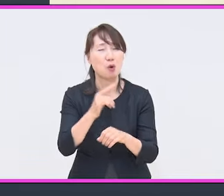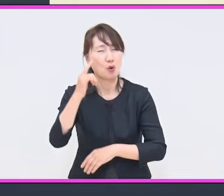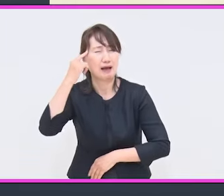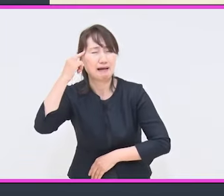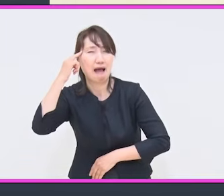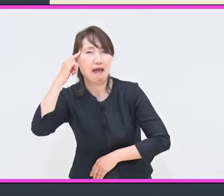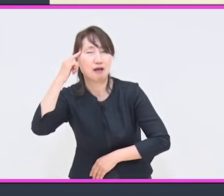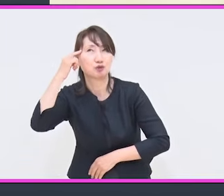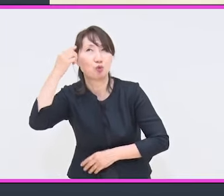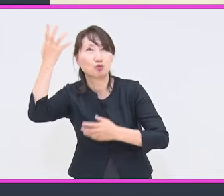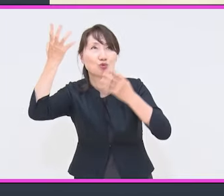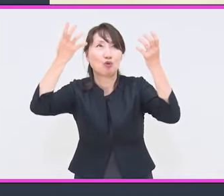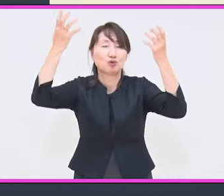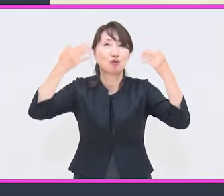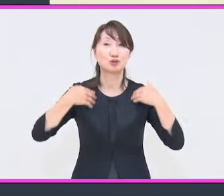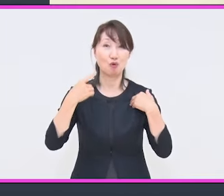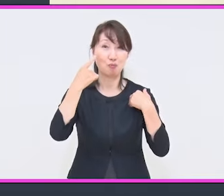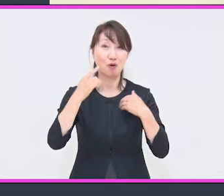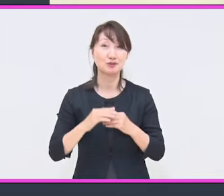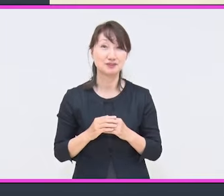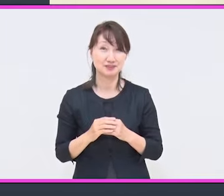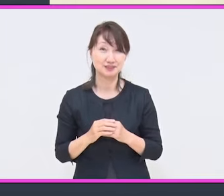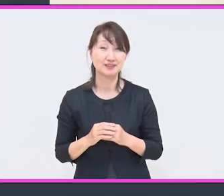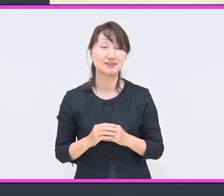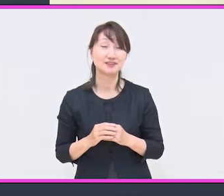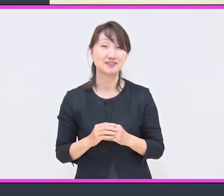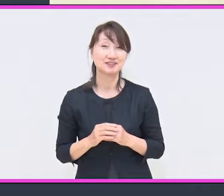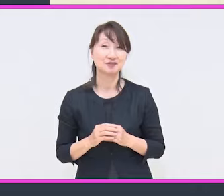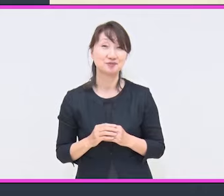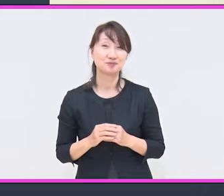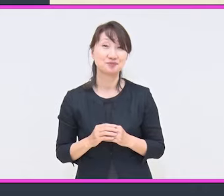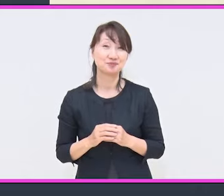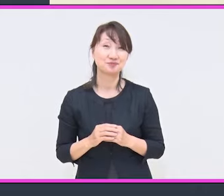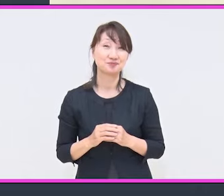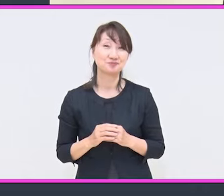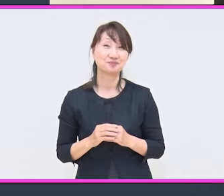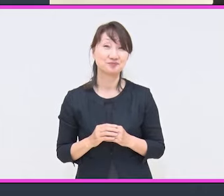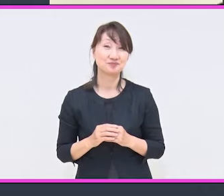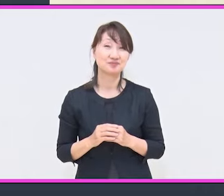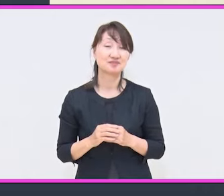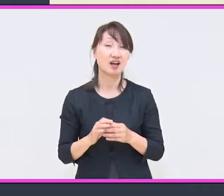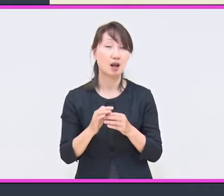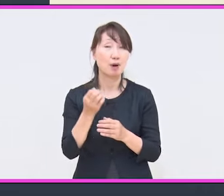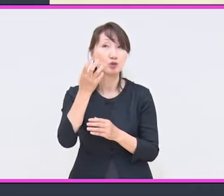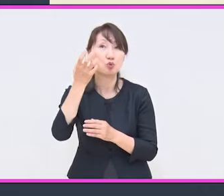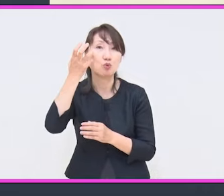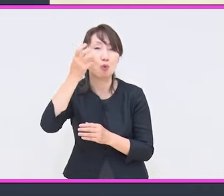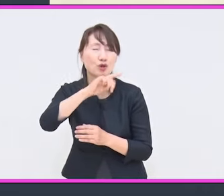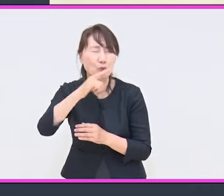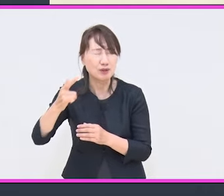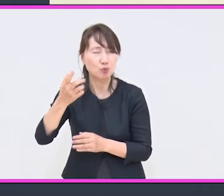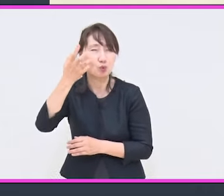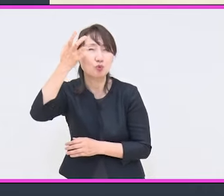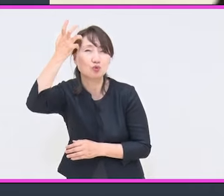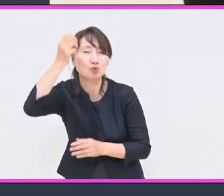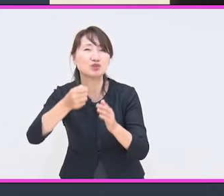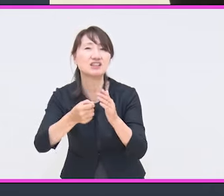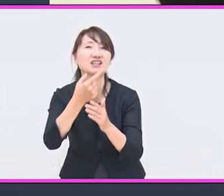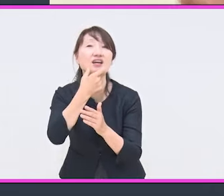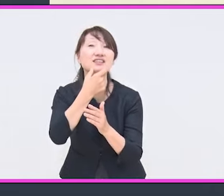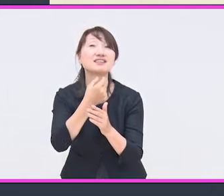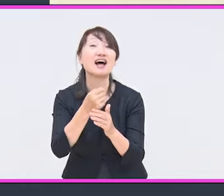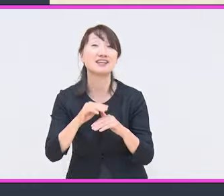かなきゃいけないと思うんで、うん、やっぱちゃんと想像するきっかけにしていこうということですかね、うん、なんかこ